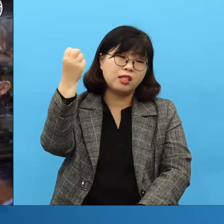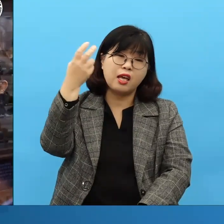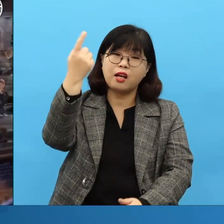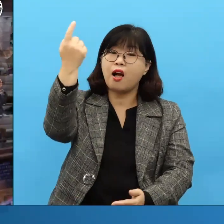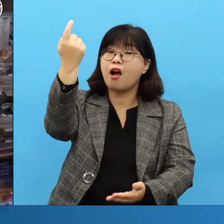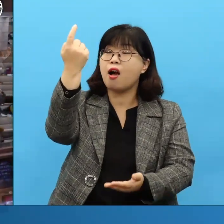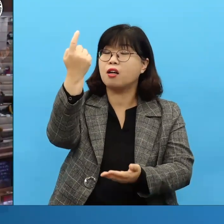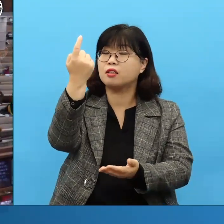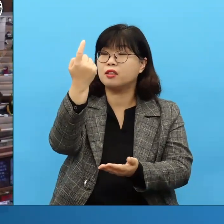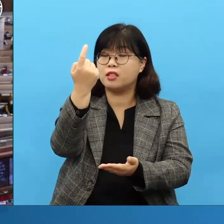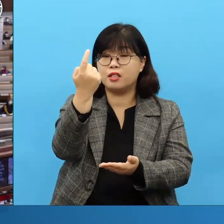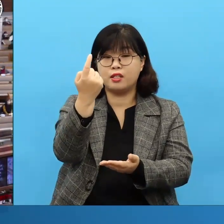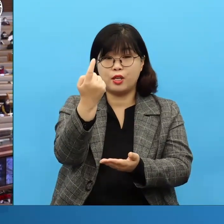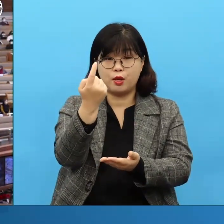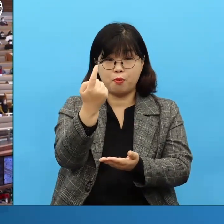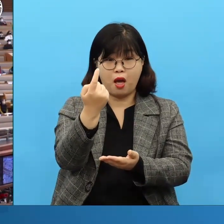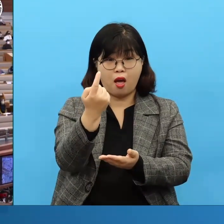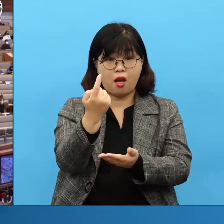언제